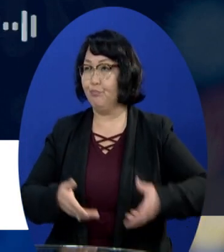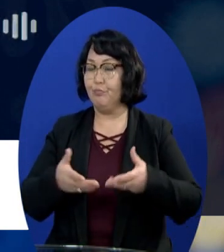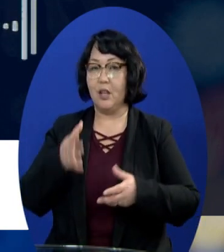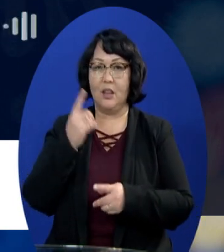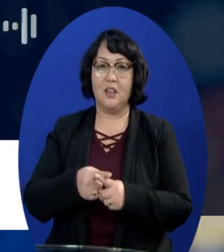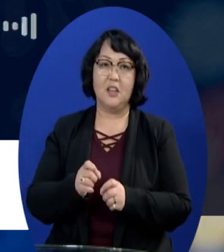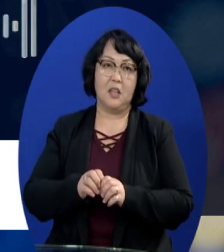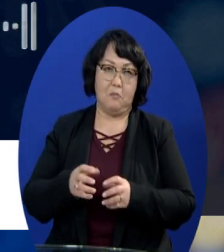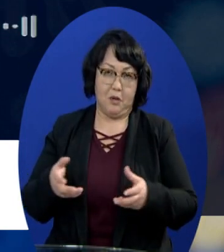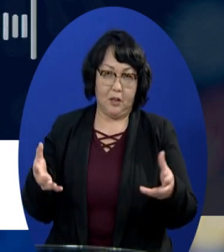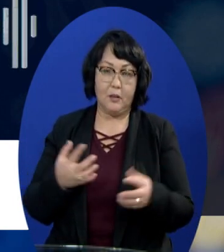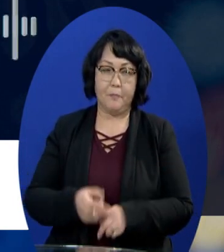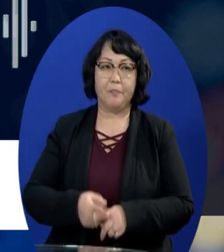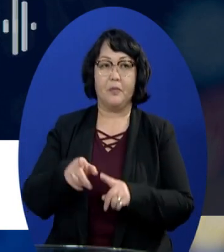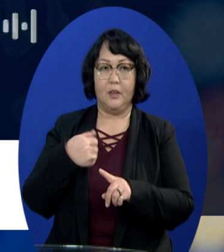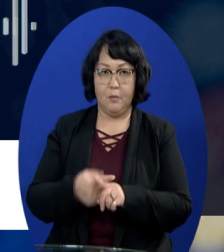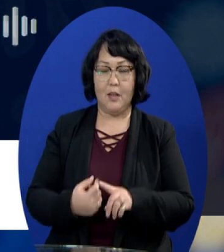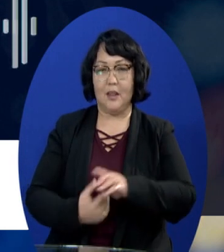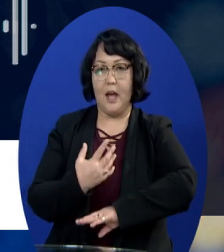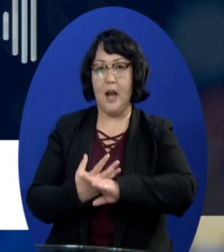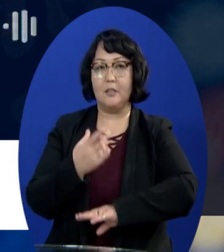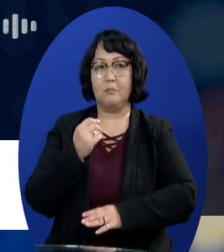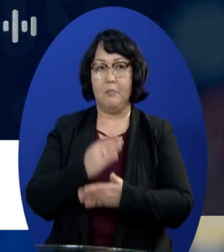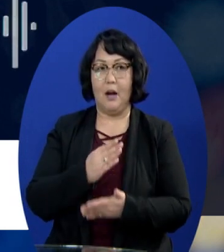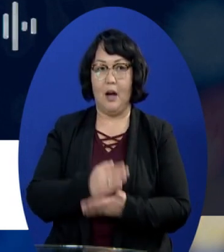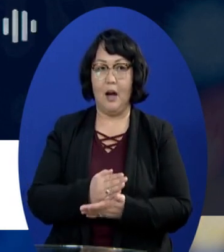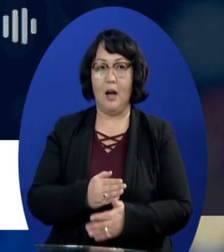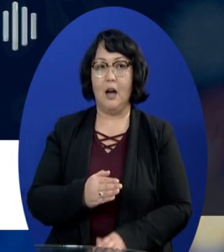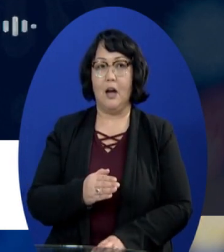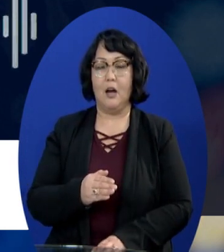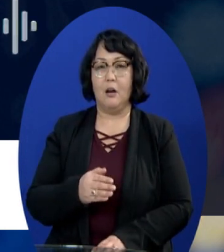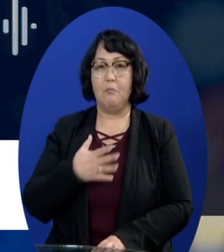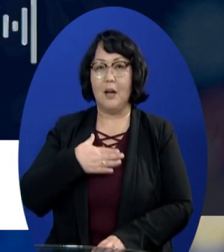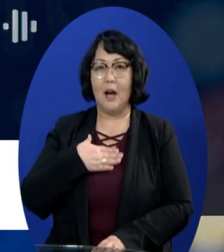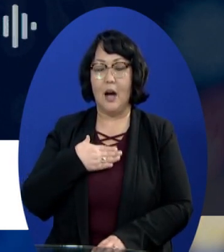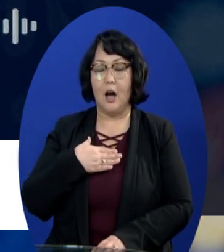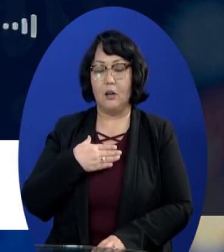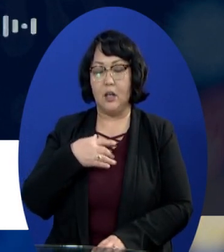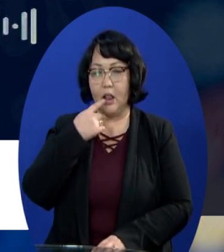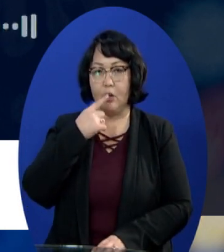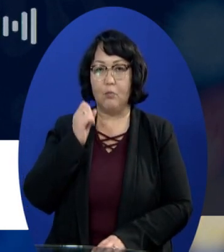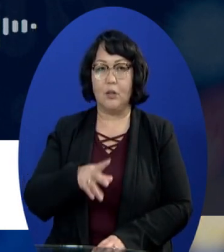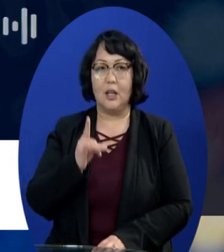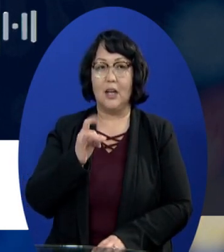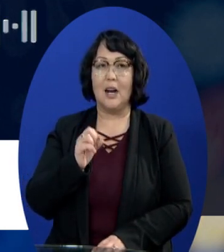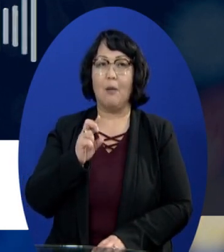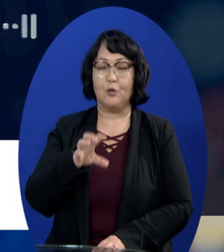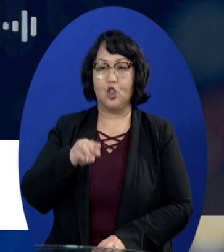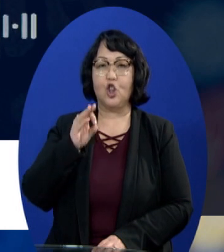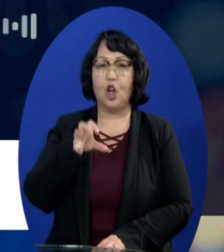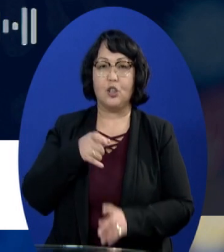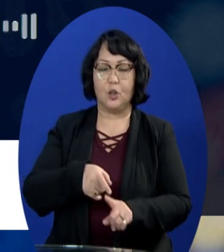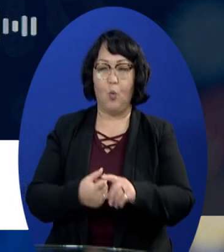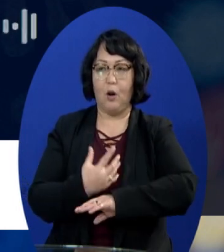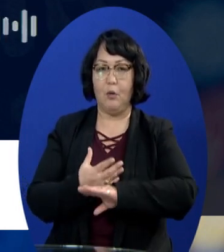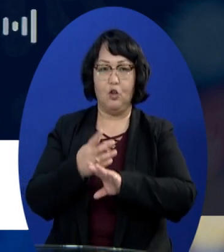нэмэгдэнэ. Дээр нь энэ тарайлага одоо энэ тарайлага одоо хараад одоо жишээ нь манайх дараах гэж байгаа. Өшөө ер нь олон төрлийн бараа